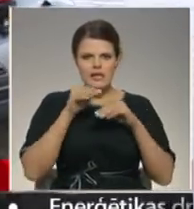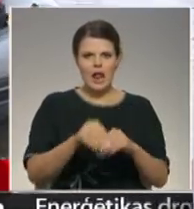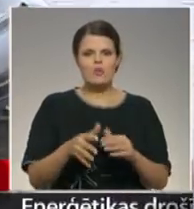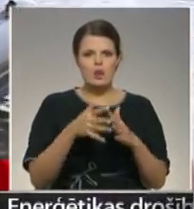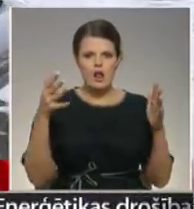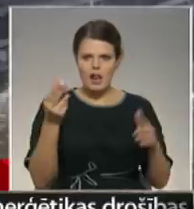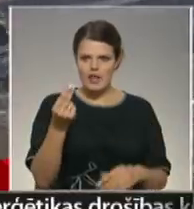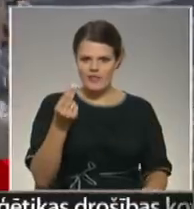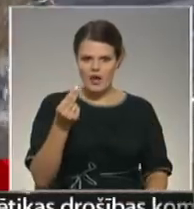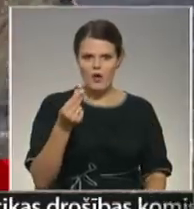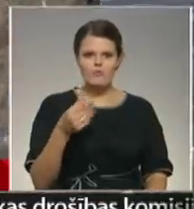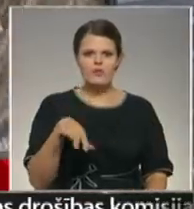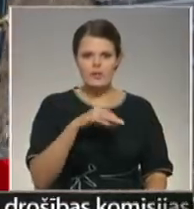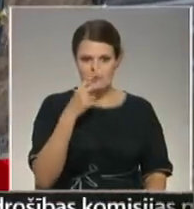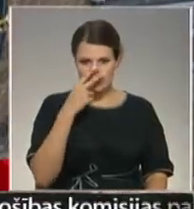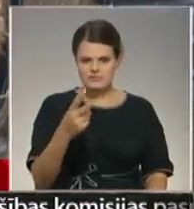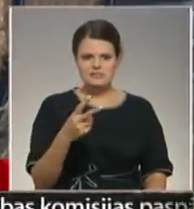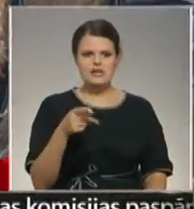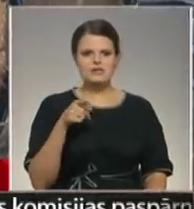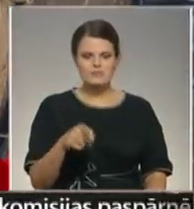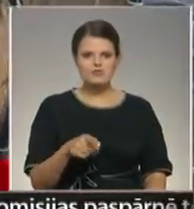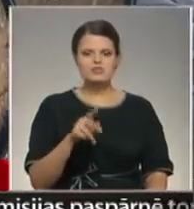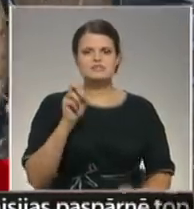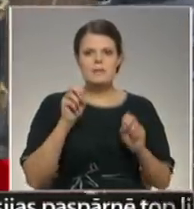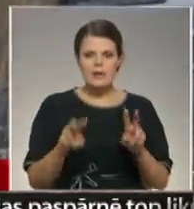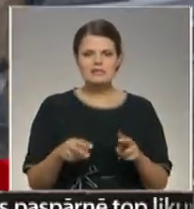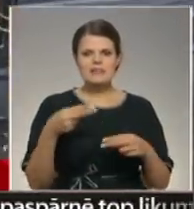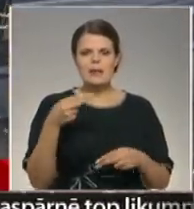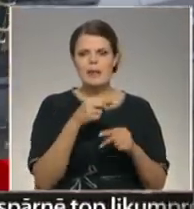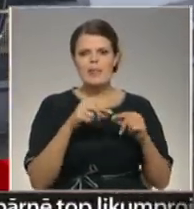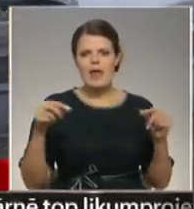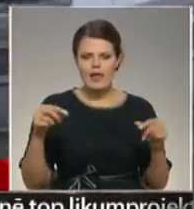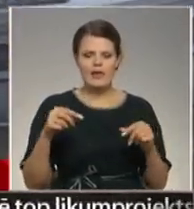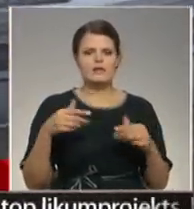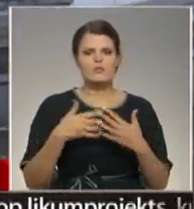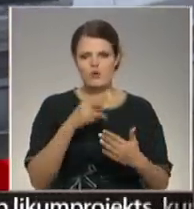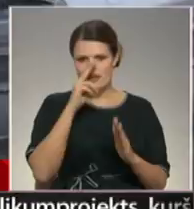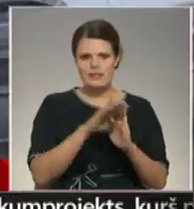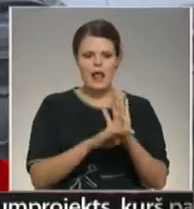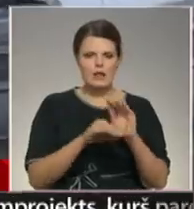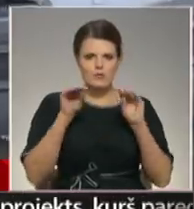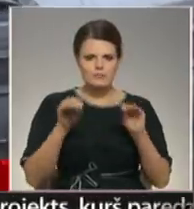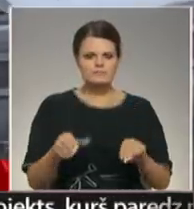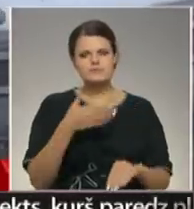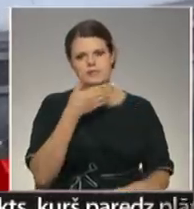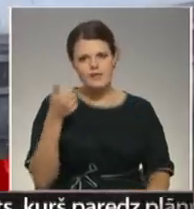ar mazums līdzekļu. Mēs redzam nēģu murdu, nelikumīgi ievietot. Kā mēs redzam,